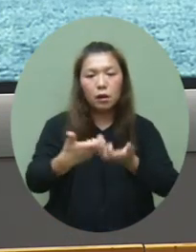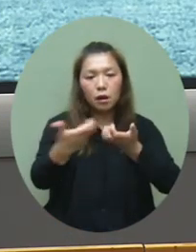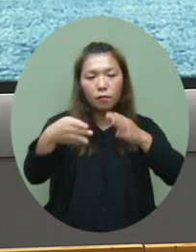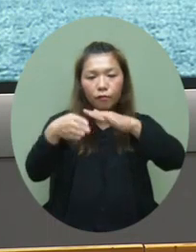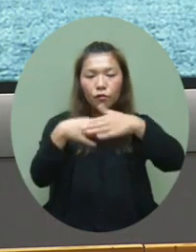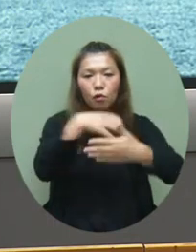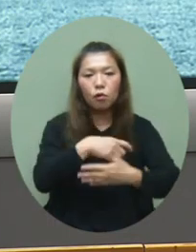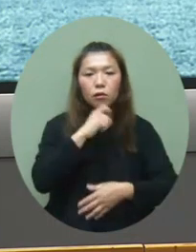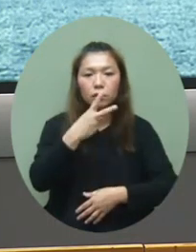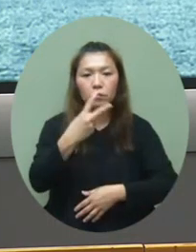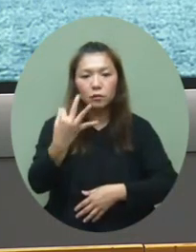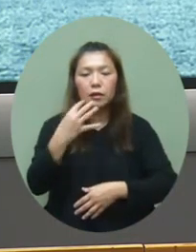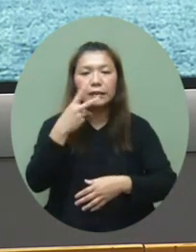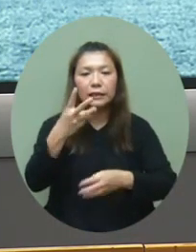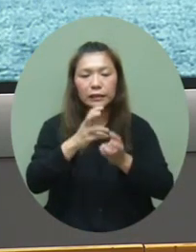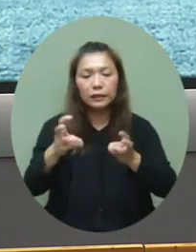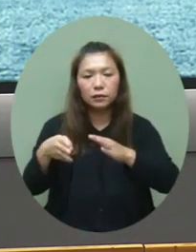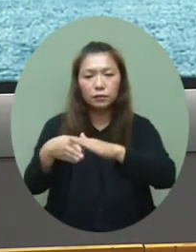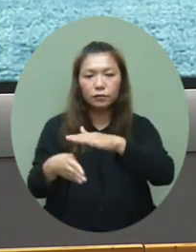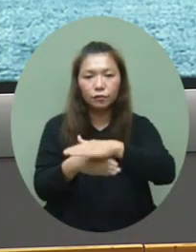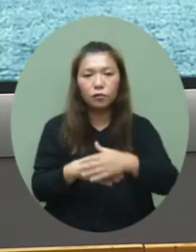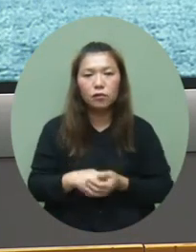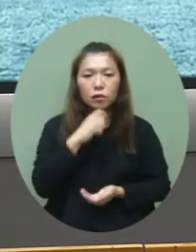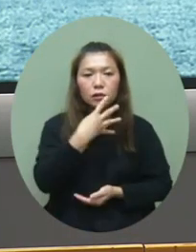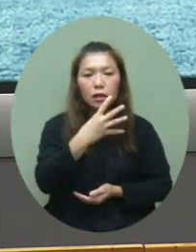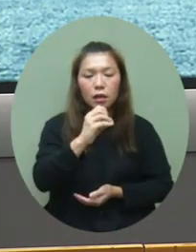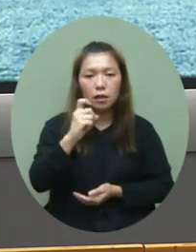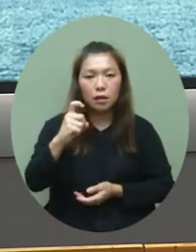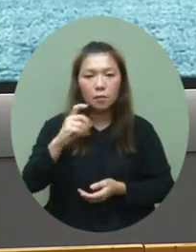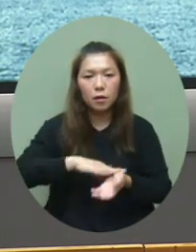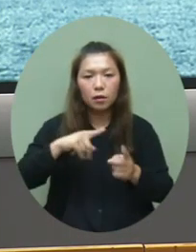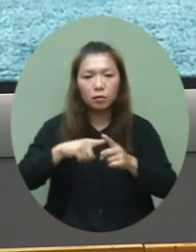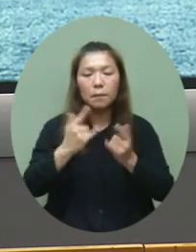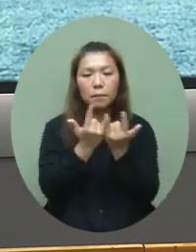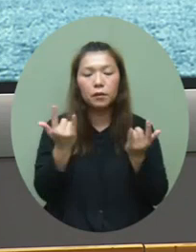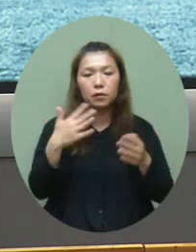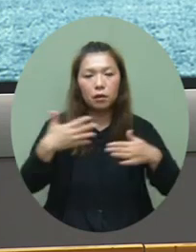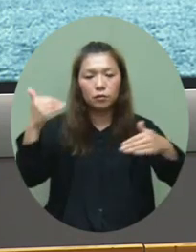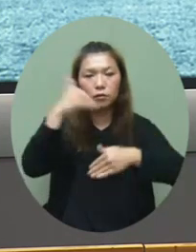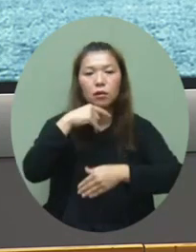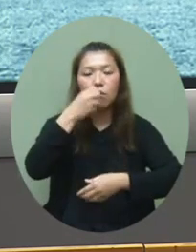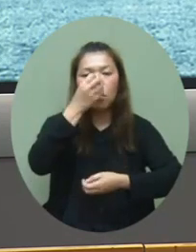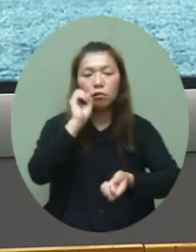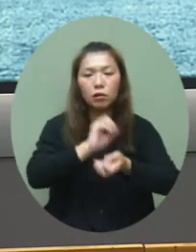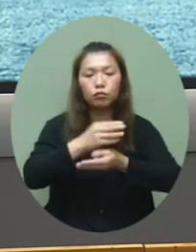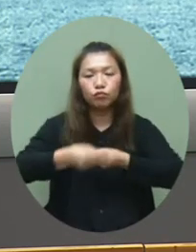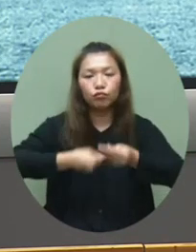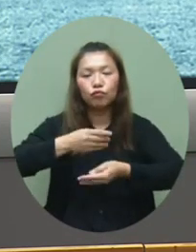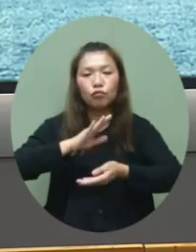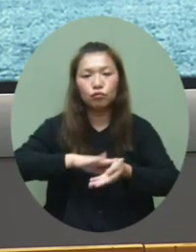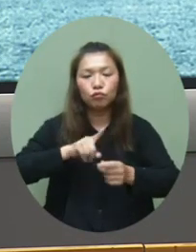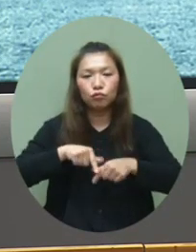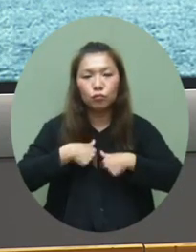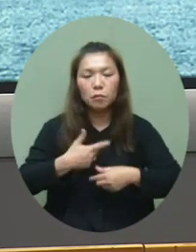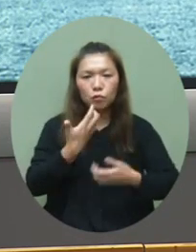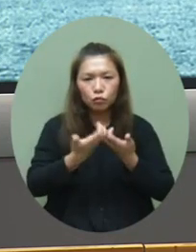病房，23位在二線病房，409名的病人在北大嶼山醫院香港感染控制中心，當